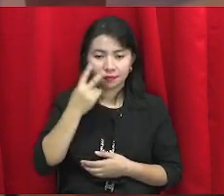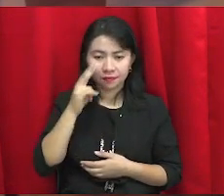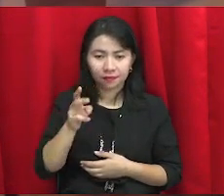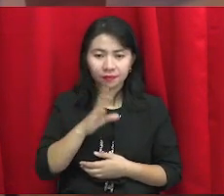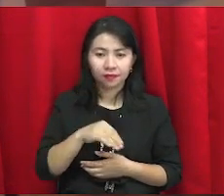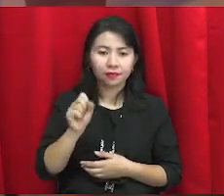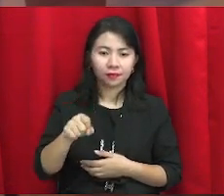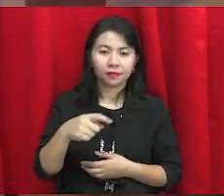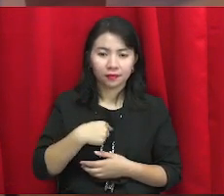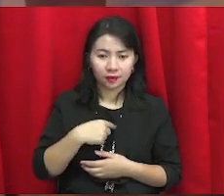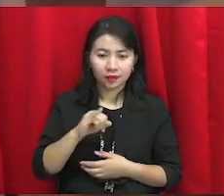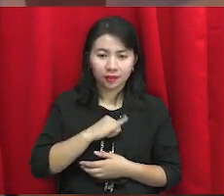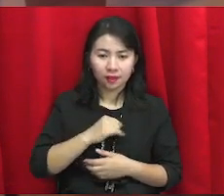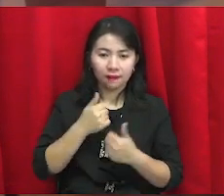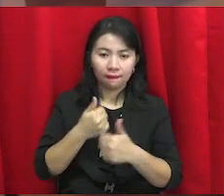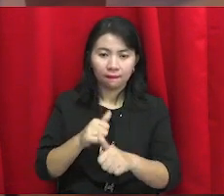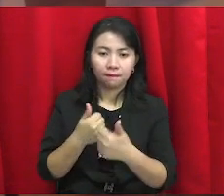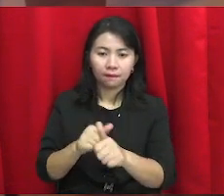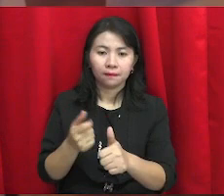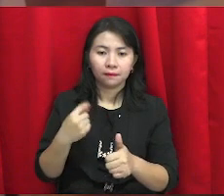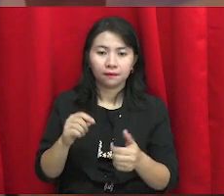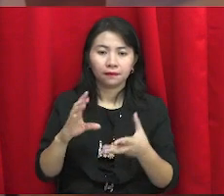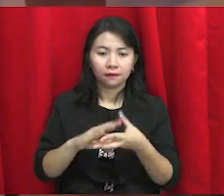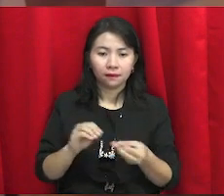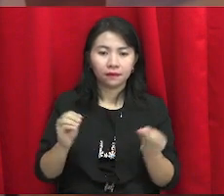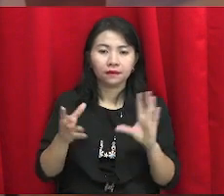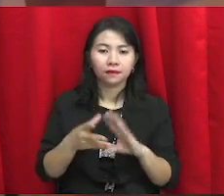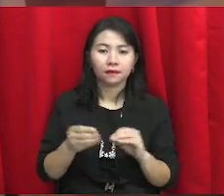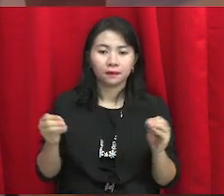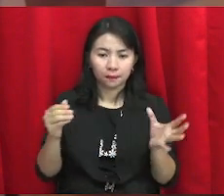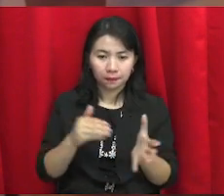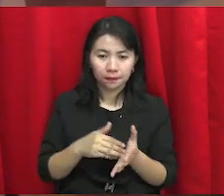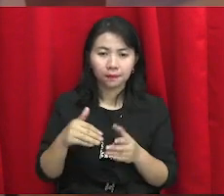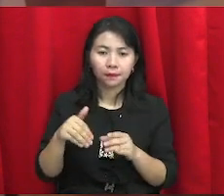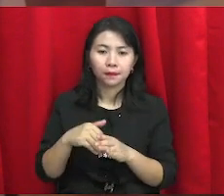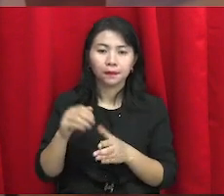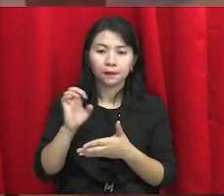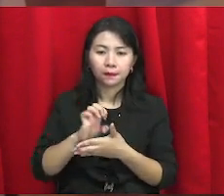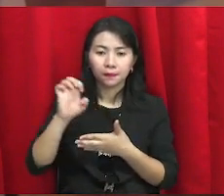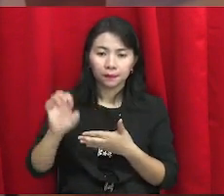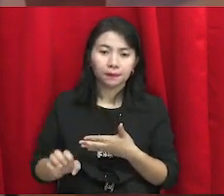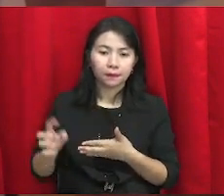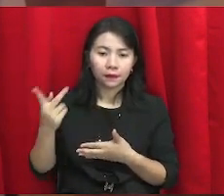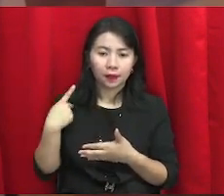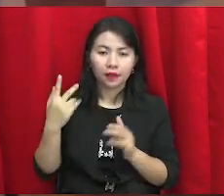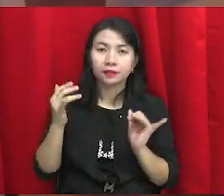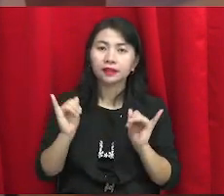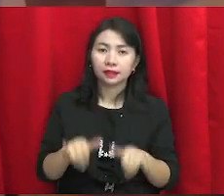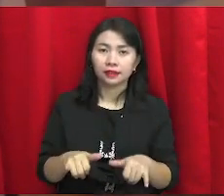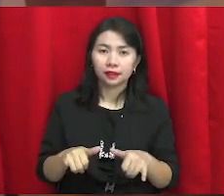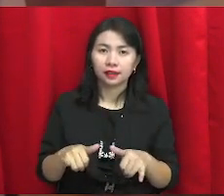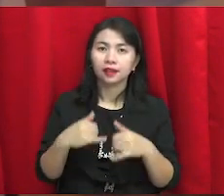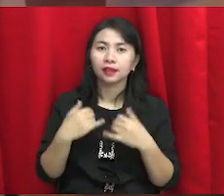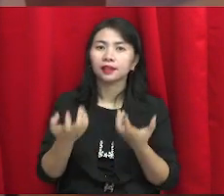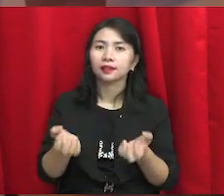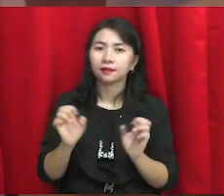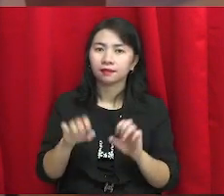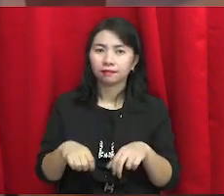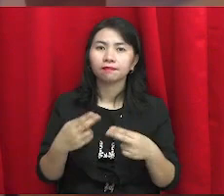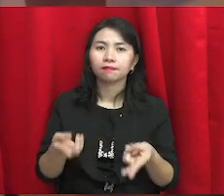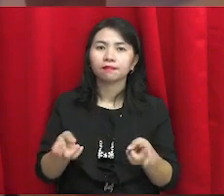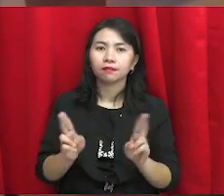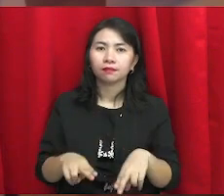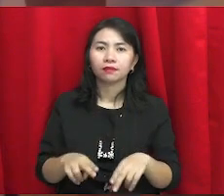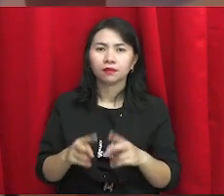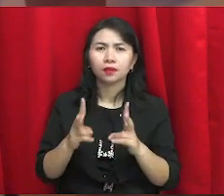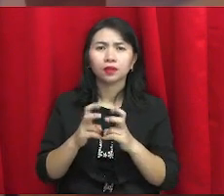ko ulit, binalikan ko ulit yung flow ng story dito, Sir Don. Alam nyo ba, sa dulo, eh, may mga pangyayari pa nakasunod dito. Actually, iba na, bagamat iba